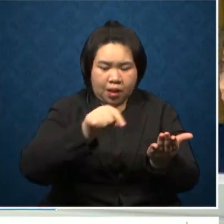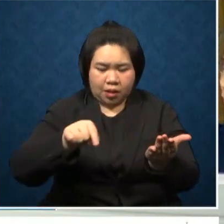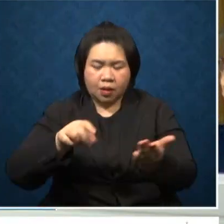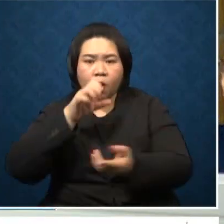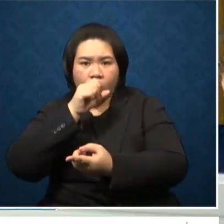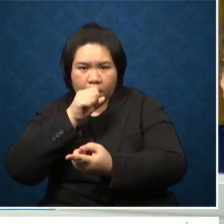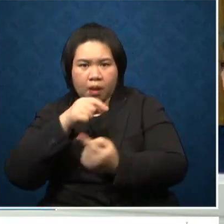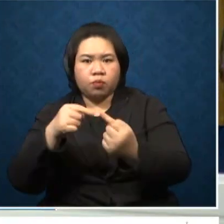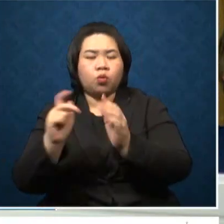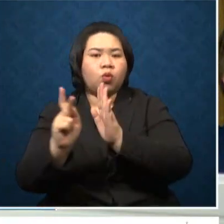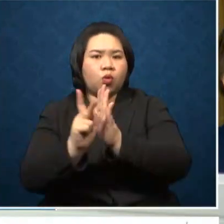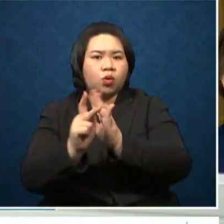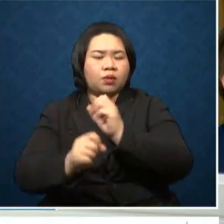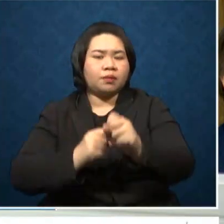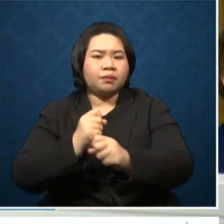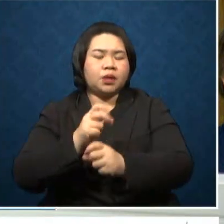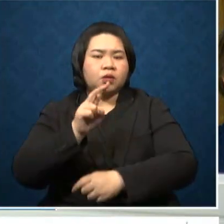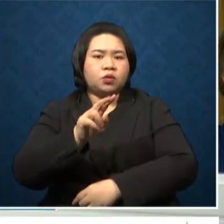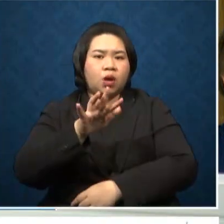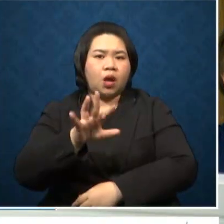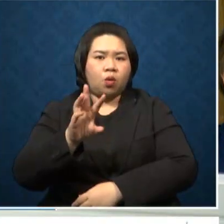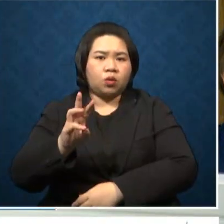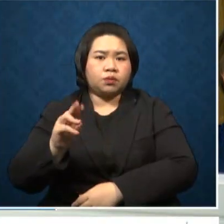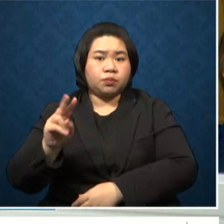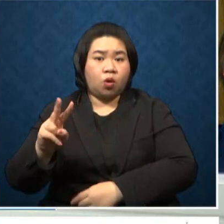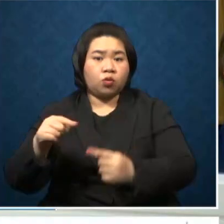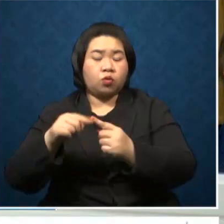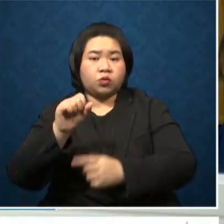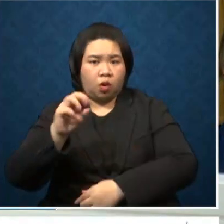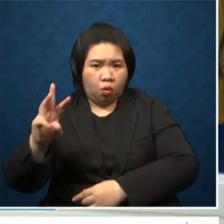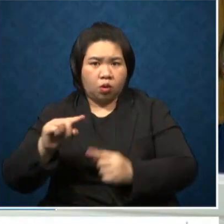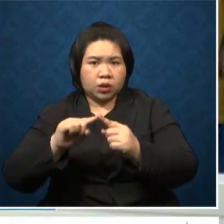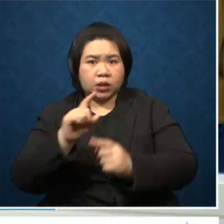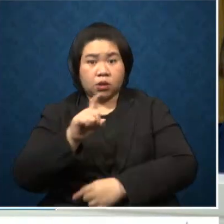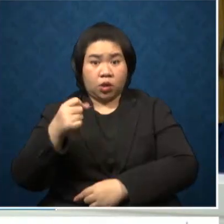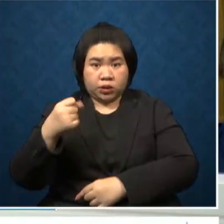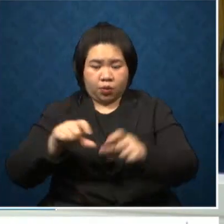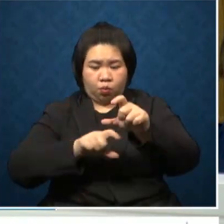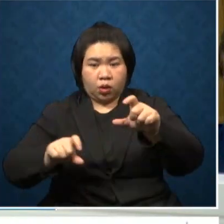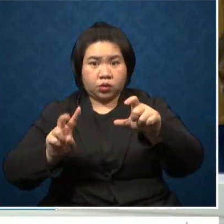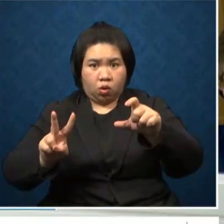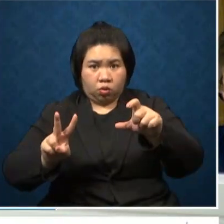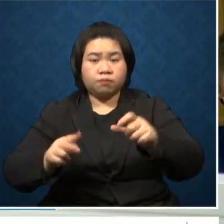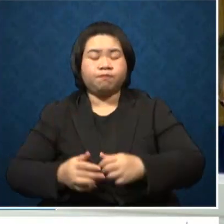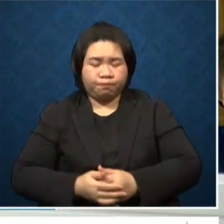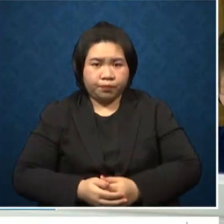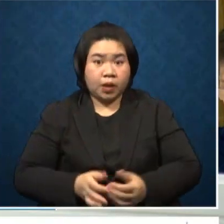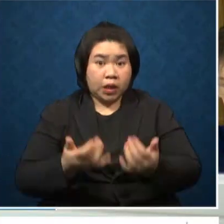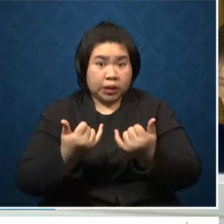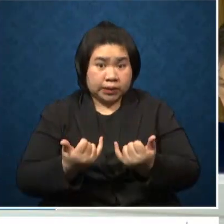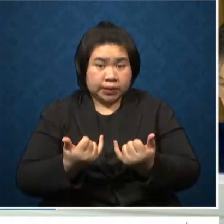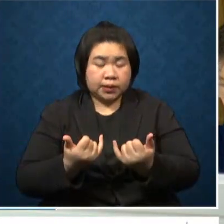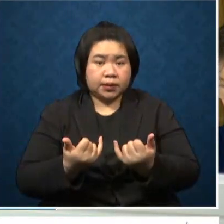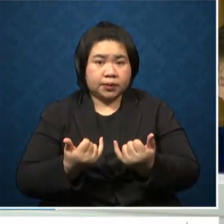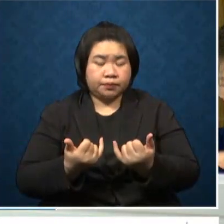วุฒิสภาพ.ศ 2562ข้อ 110วรรค 2ท่านประธานที่